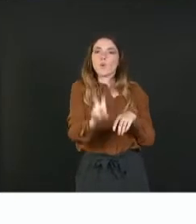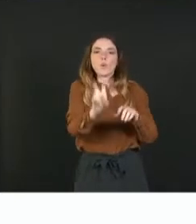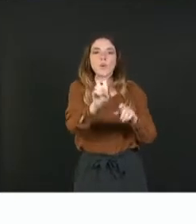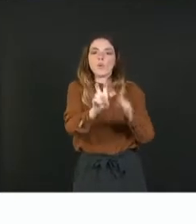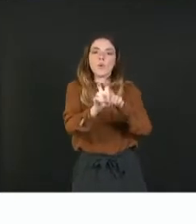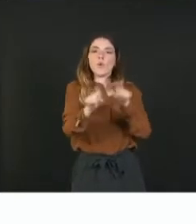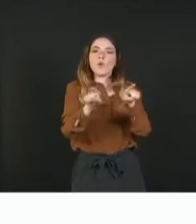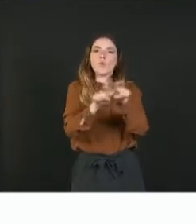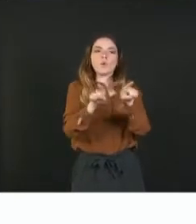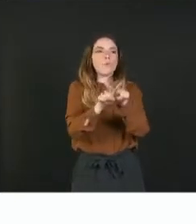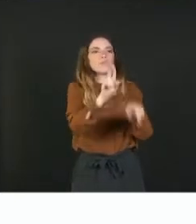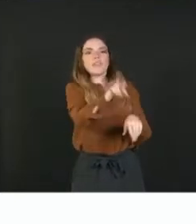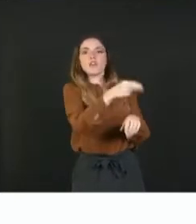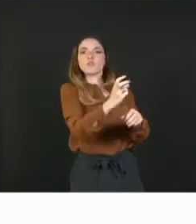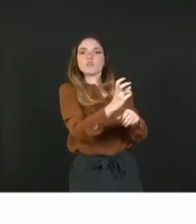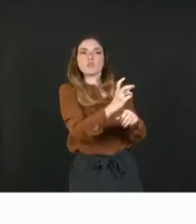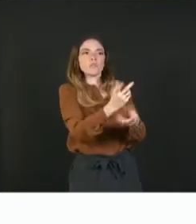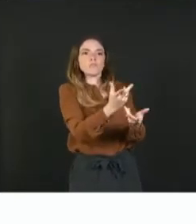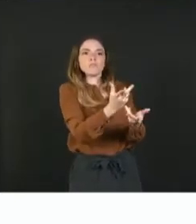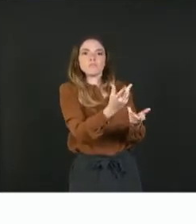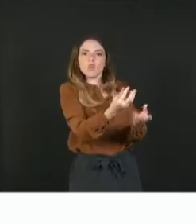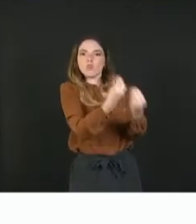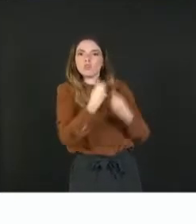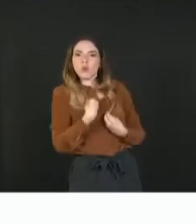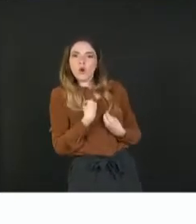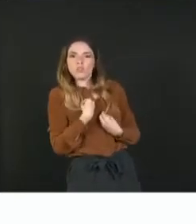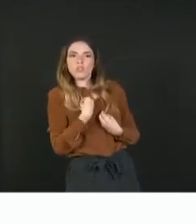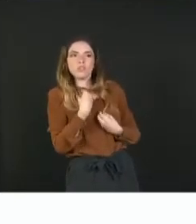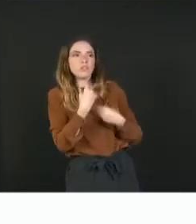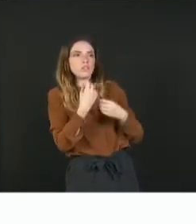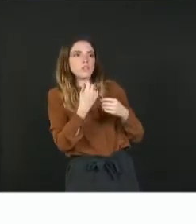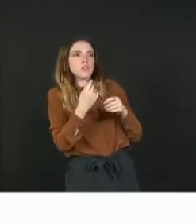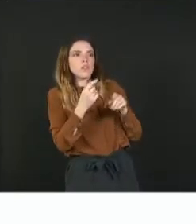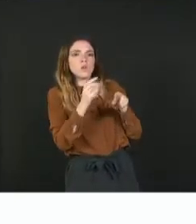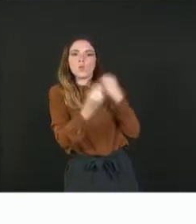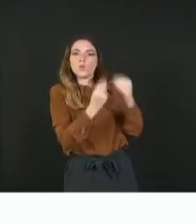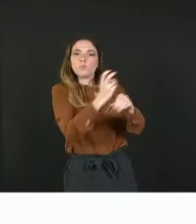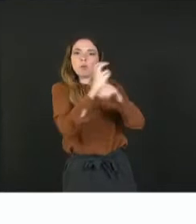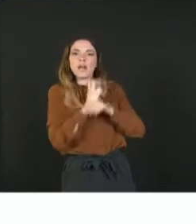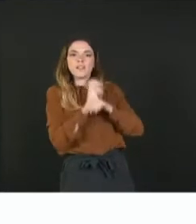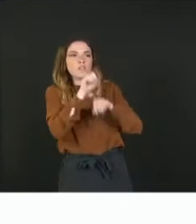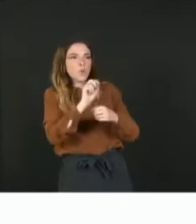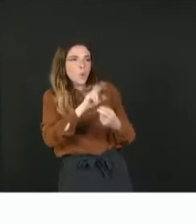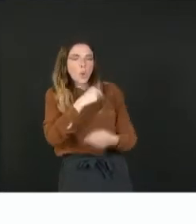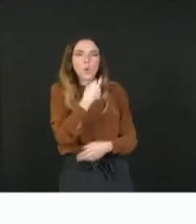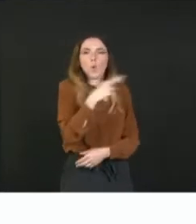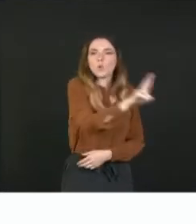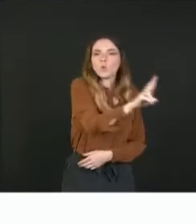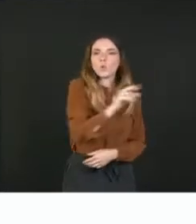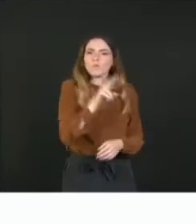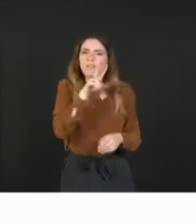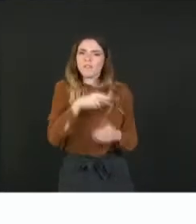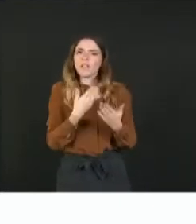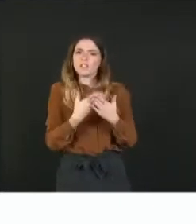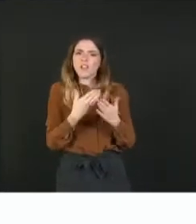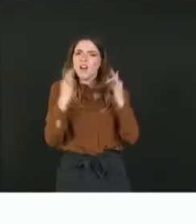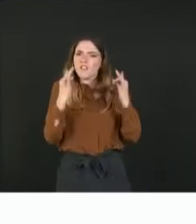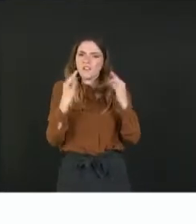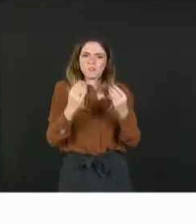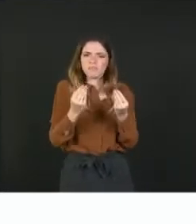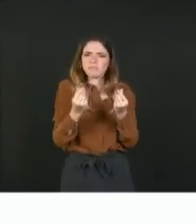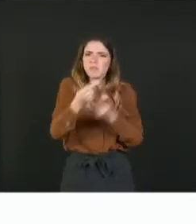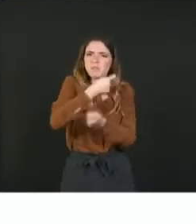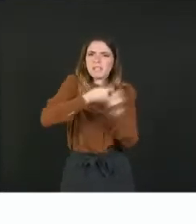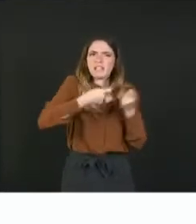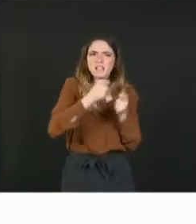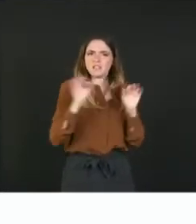nous rend rien du tout, on lui a rien prêté. On en retire des bénéfices gratuits. Donc, par contre, ce